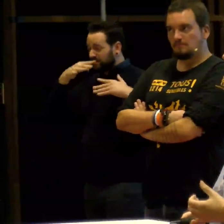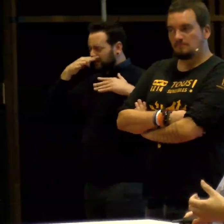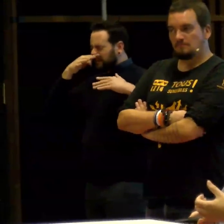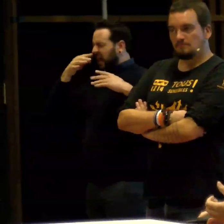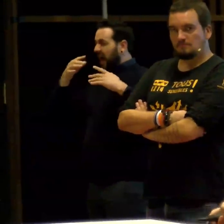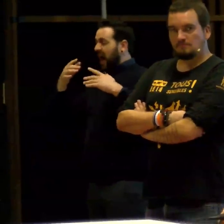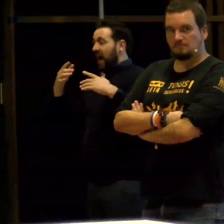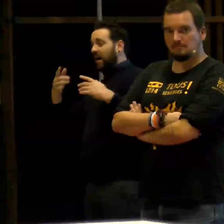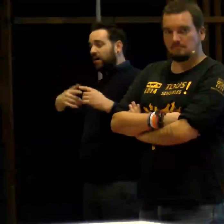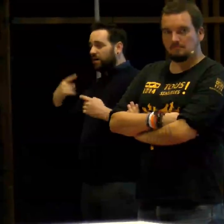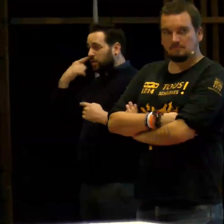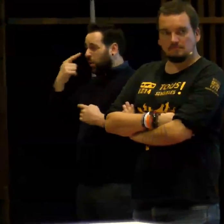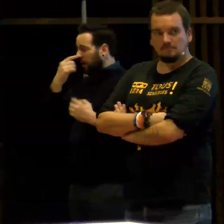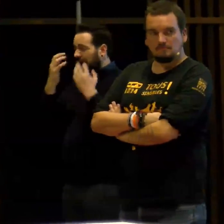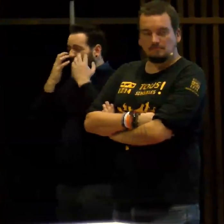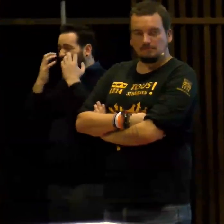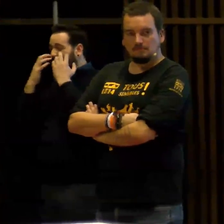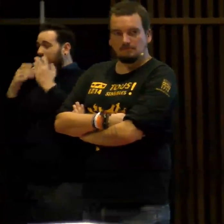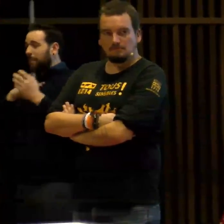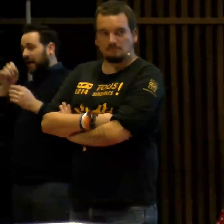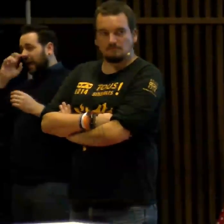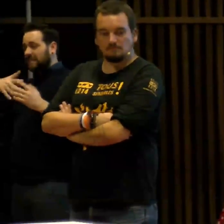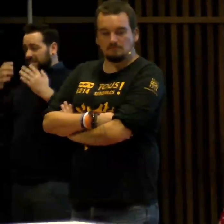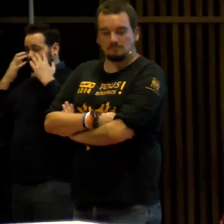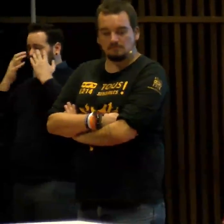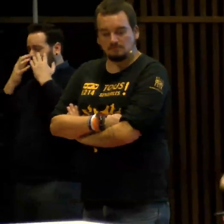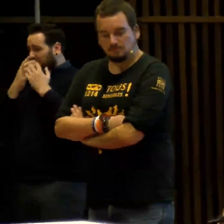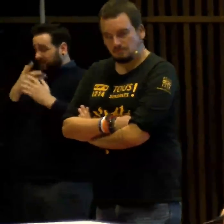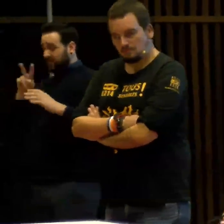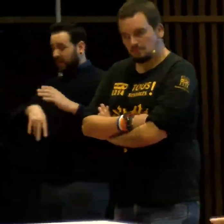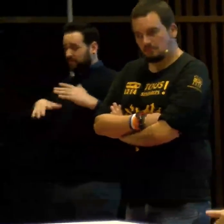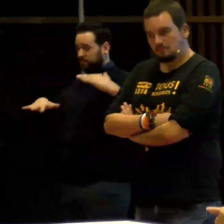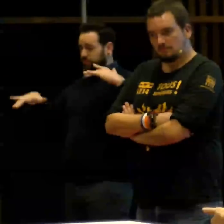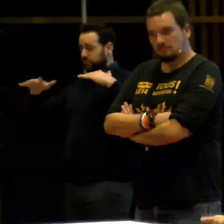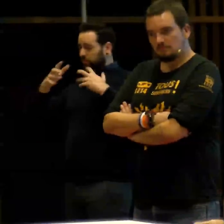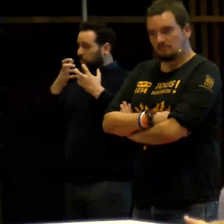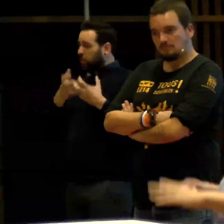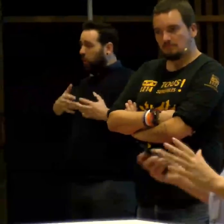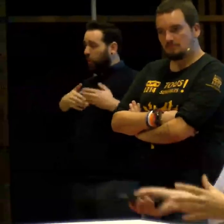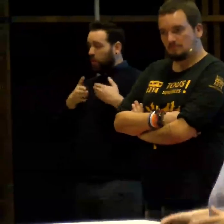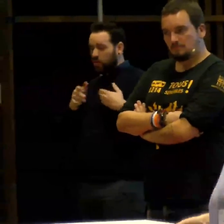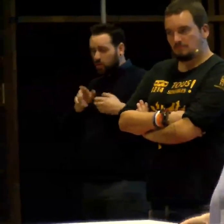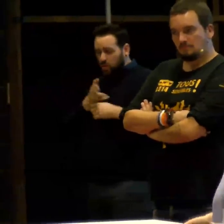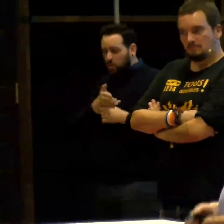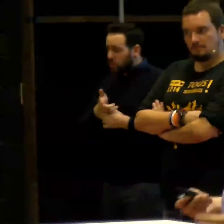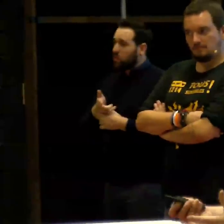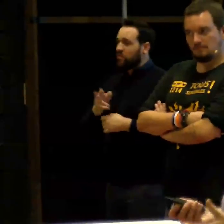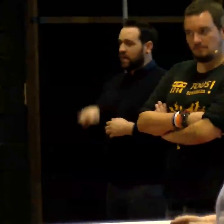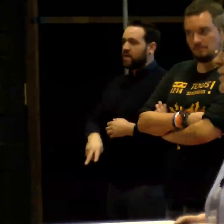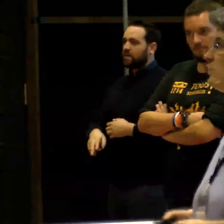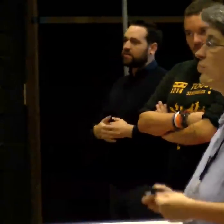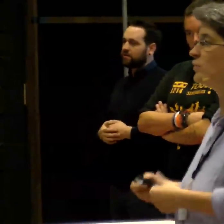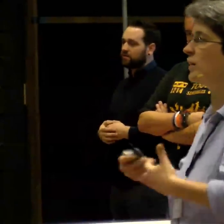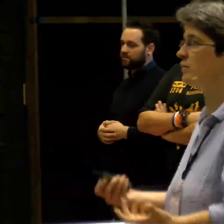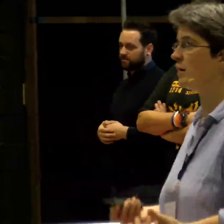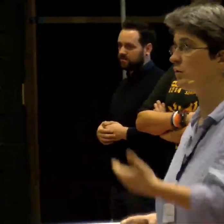avec l'ammoniac. Il y a vraiment une atmosphère très pesante dans ces lieux-là. Alors, comment on fait pour agir, pour